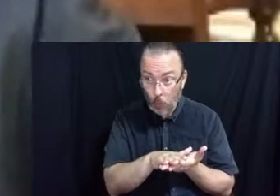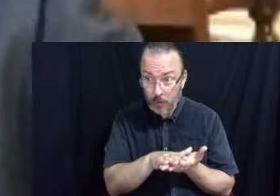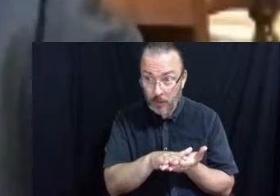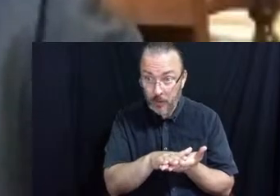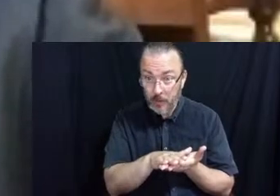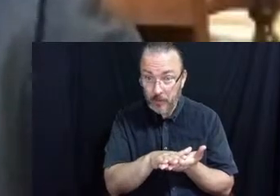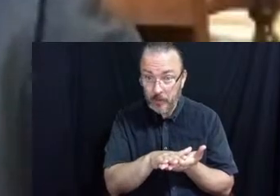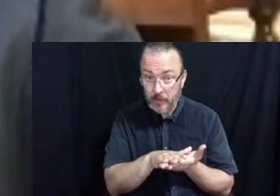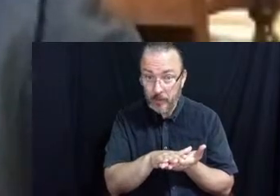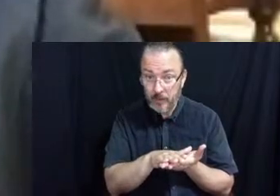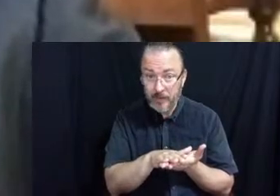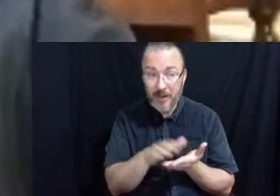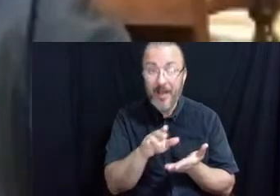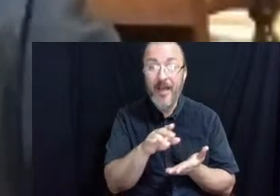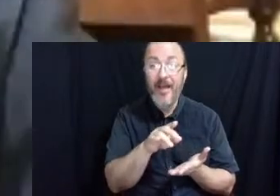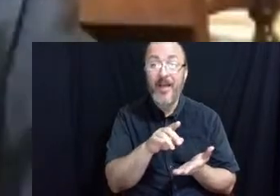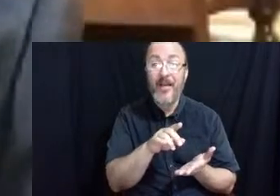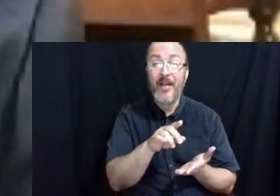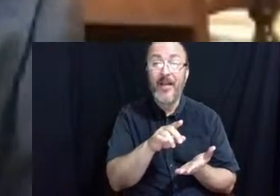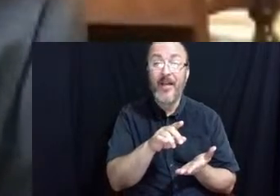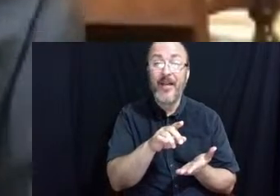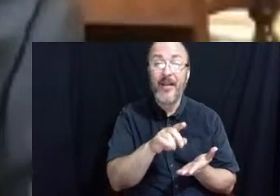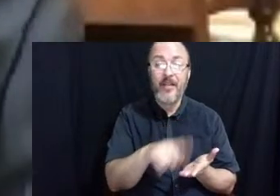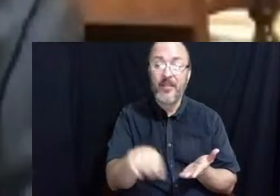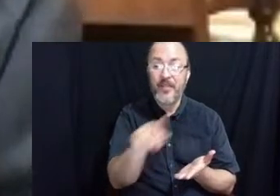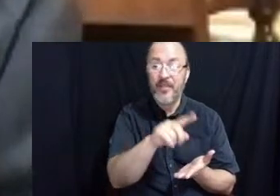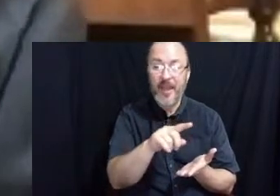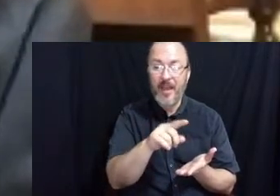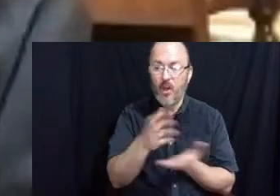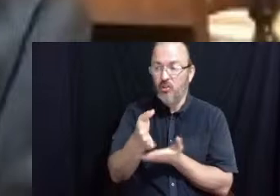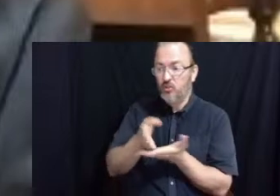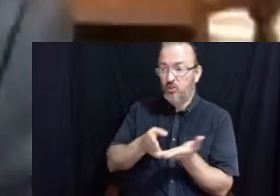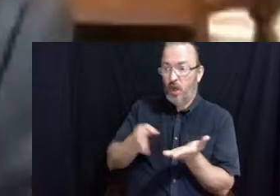aux écoles. L'accès à l'école, d'ailleurs,